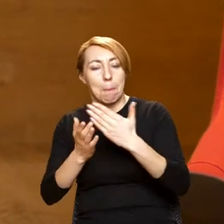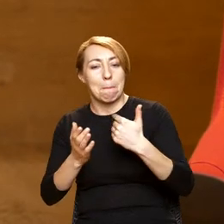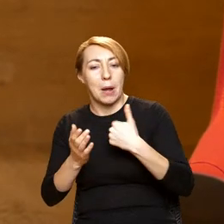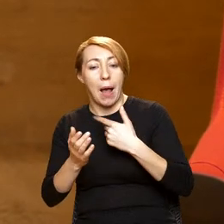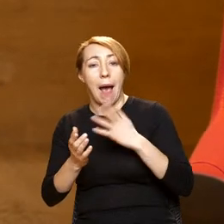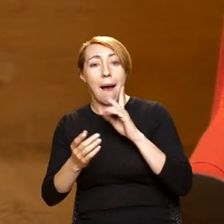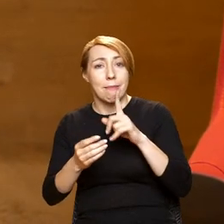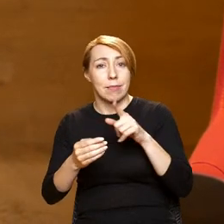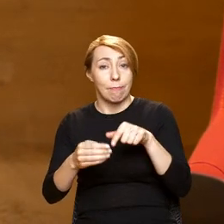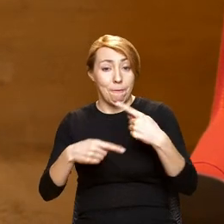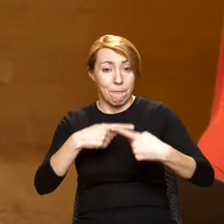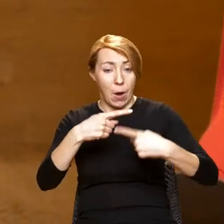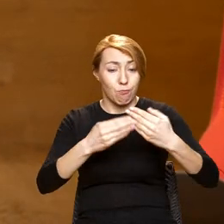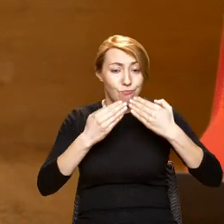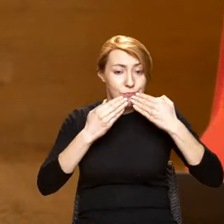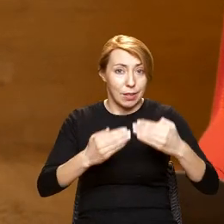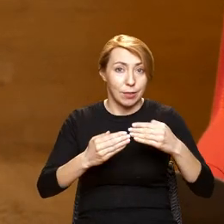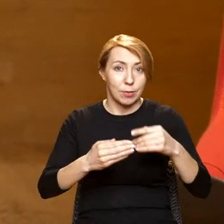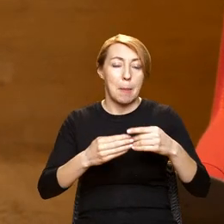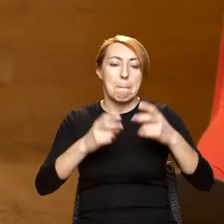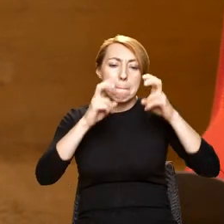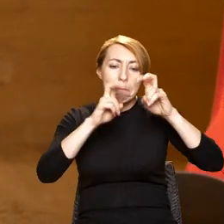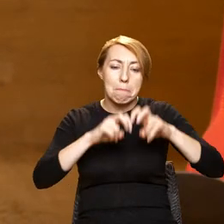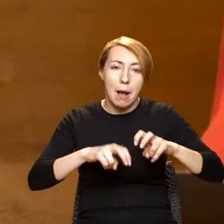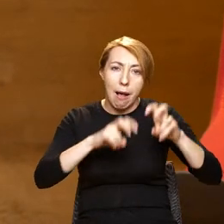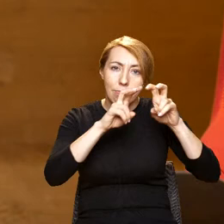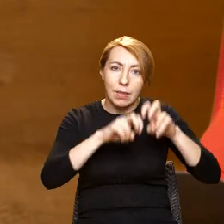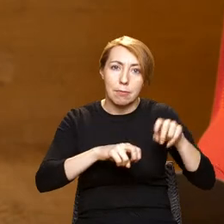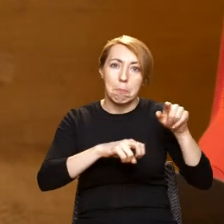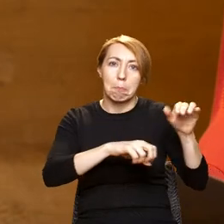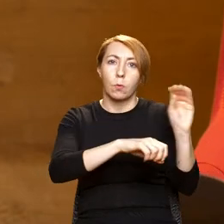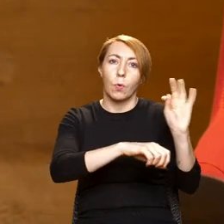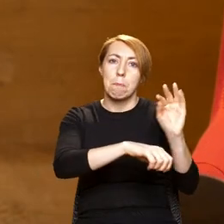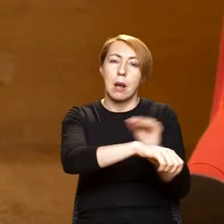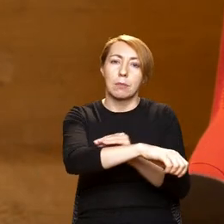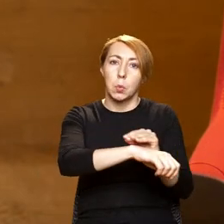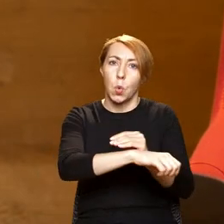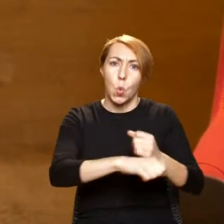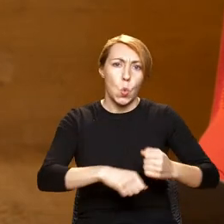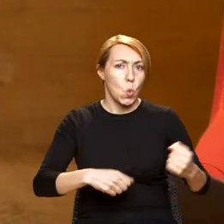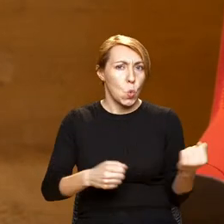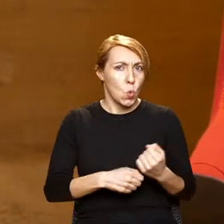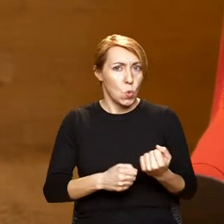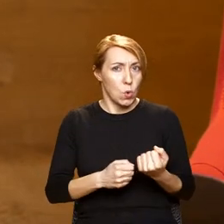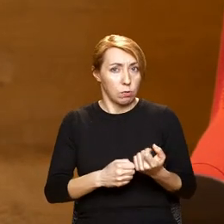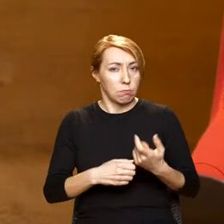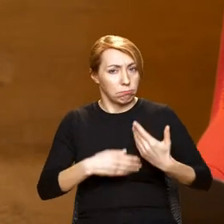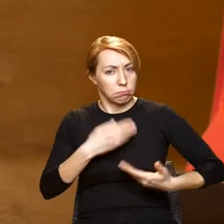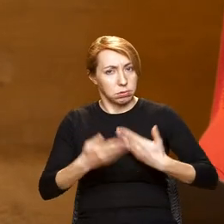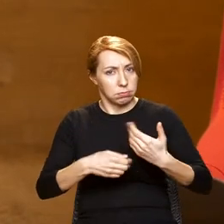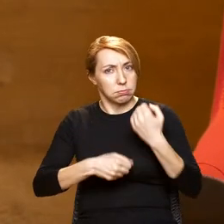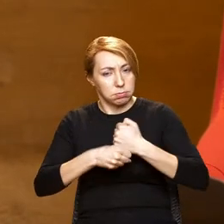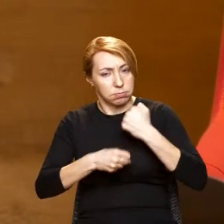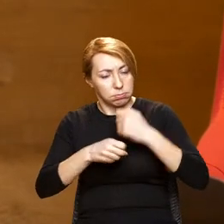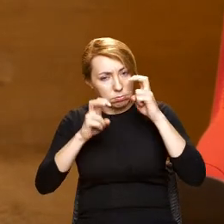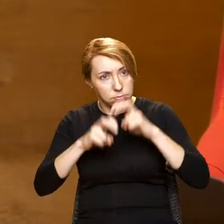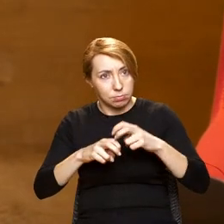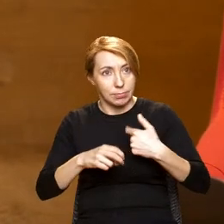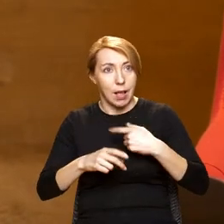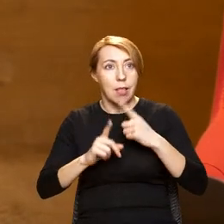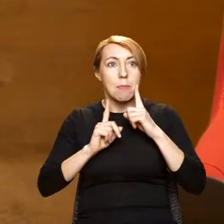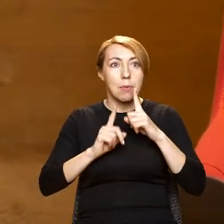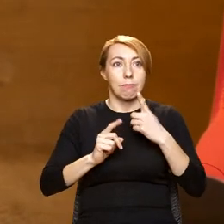dzięki tym wałkom badania nad spuścizną Bronisława Piłsudskiego nabrały ogromnego tempa. Ja miałam